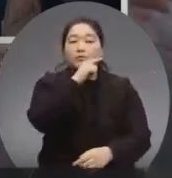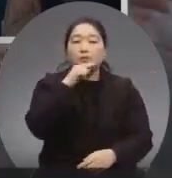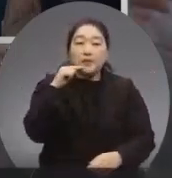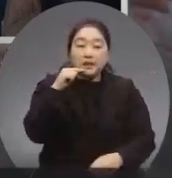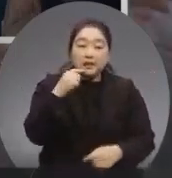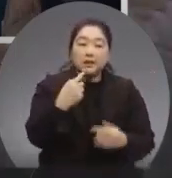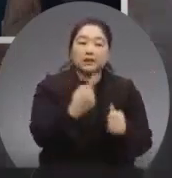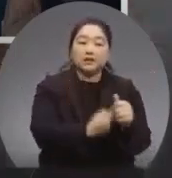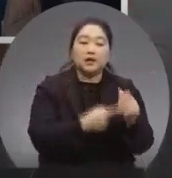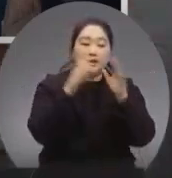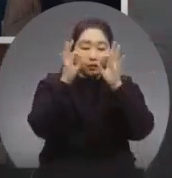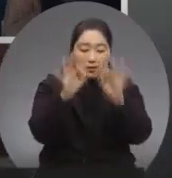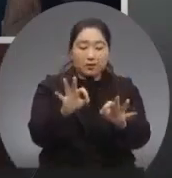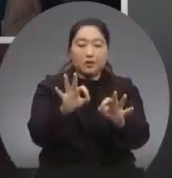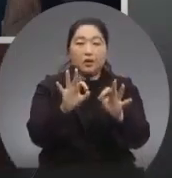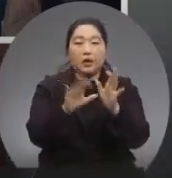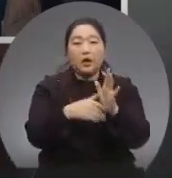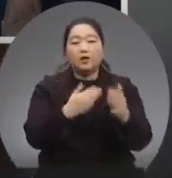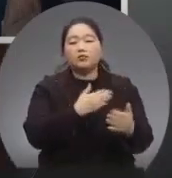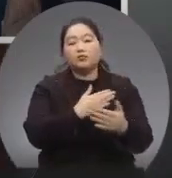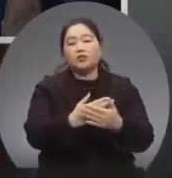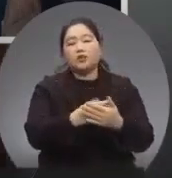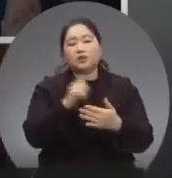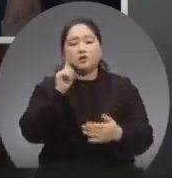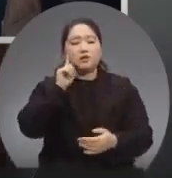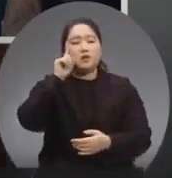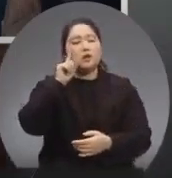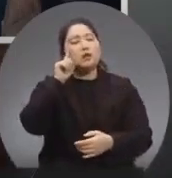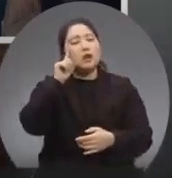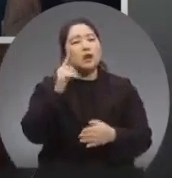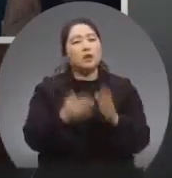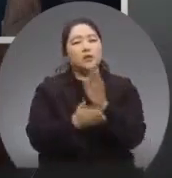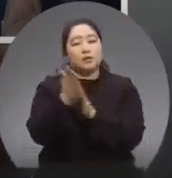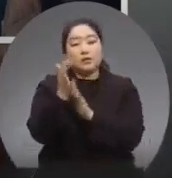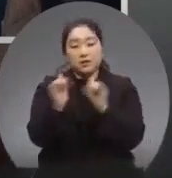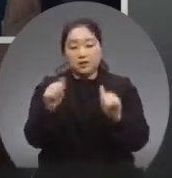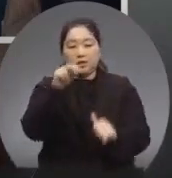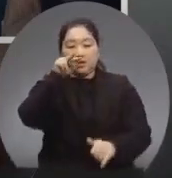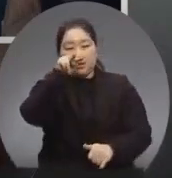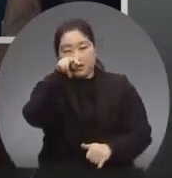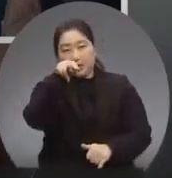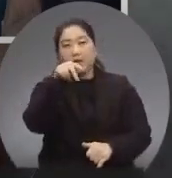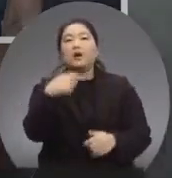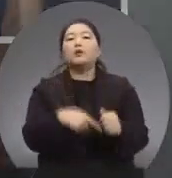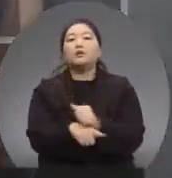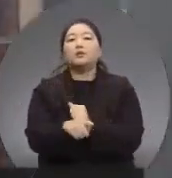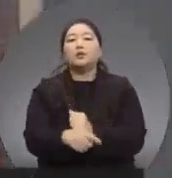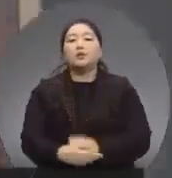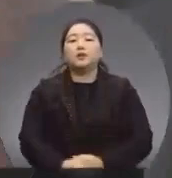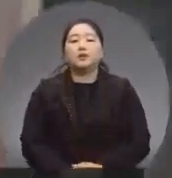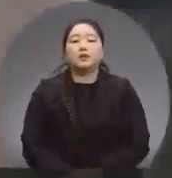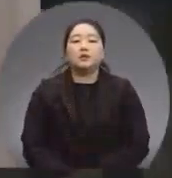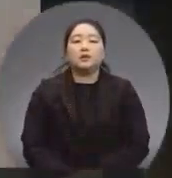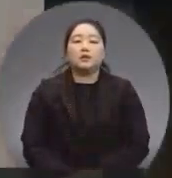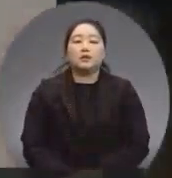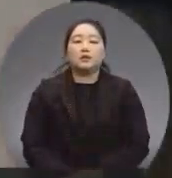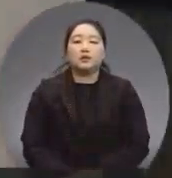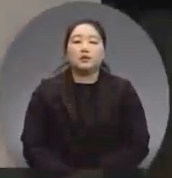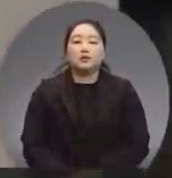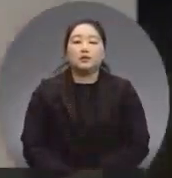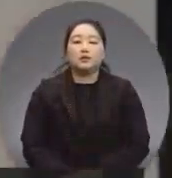붉은색이 자연을 바라볼 때도 불안하고 신경증적인 어떤 도시인의 시선